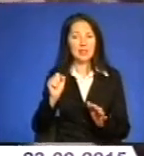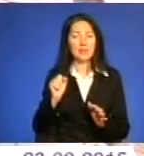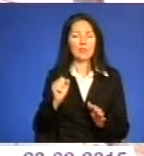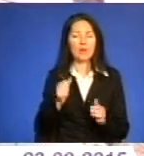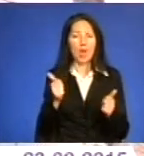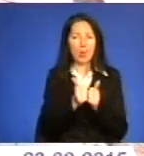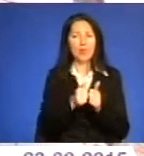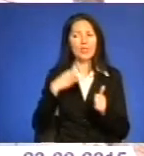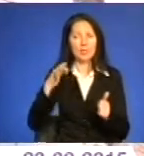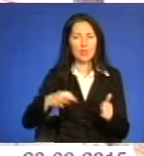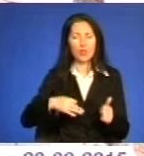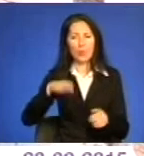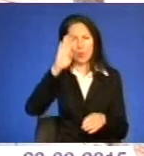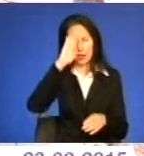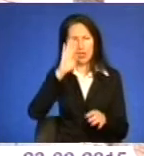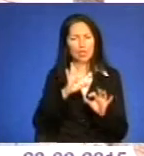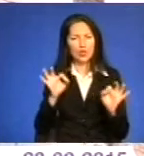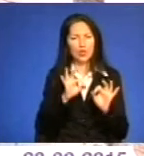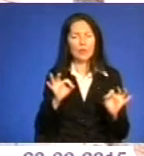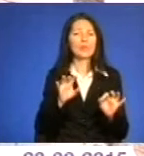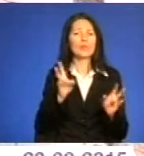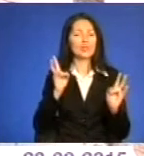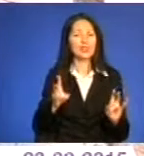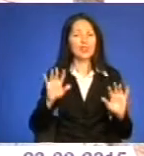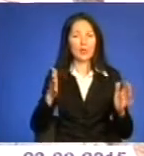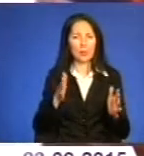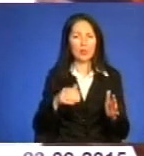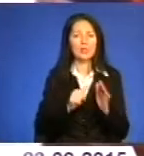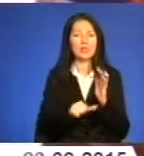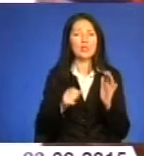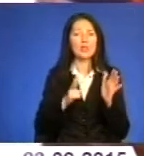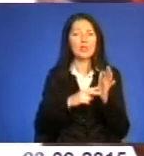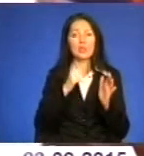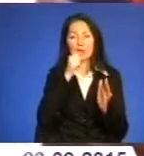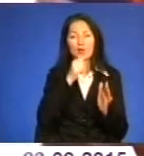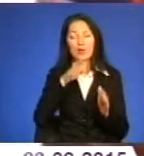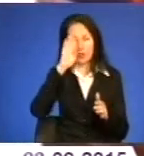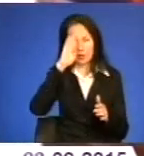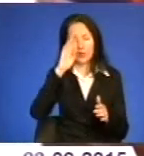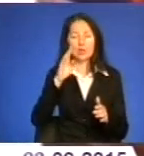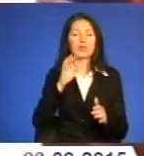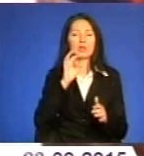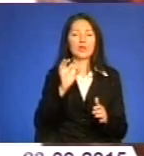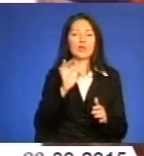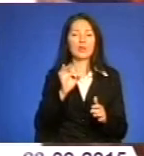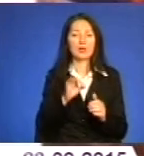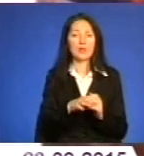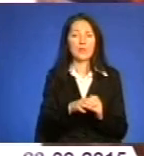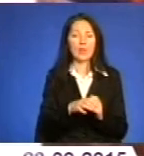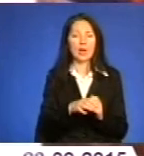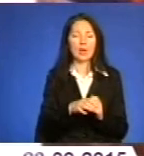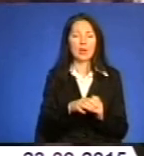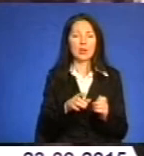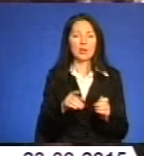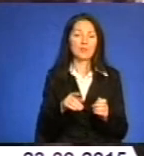нещасний випадок. Версію про те, що 37-річний чоловік з власної необережності впав на лезо ножа, горе-родич спочатку